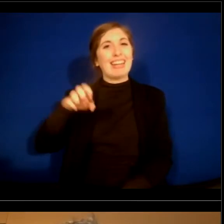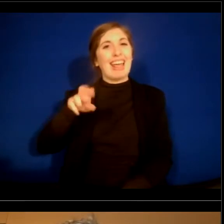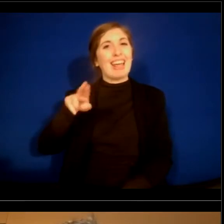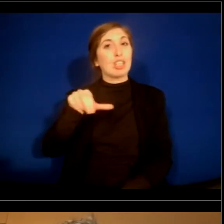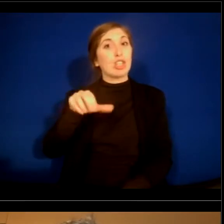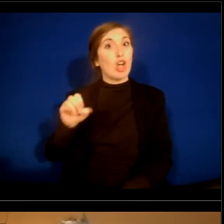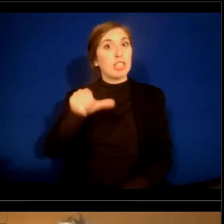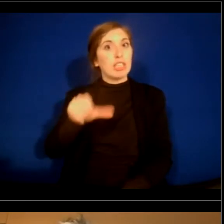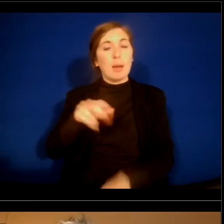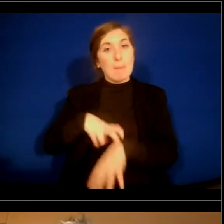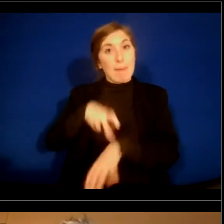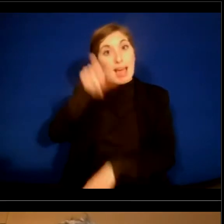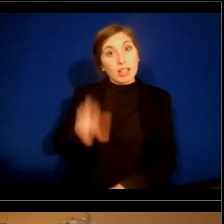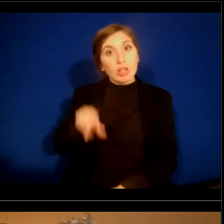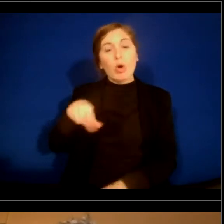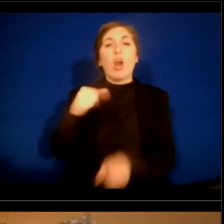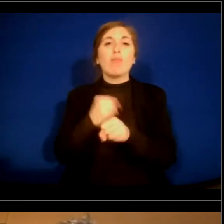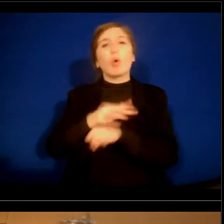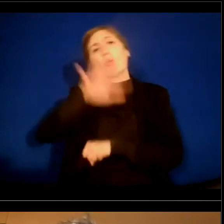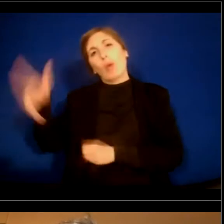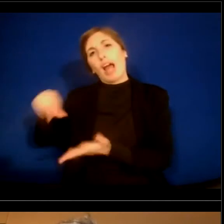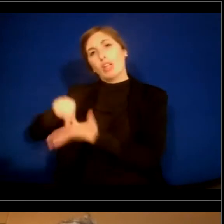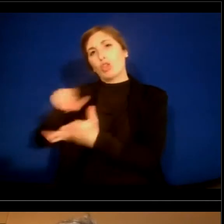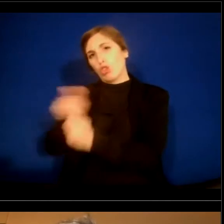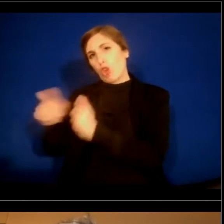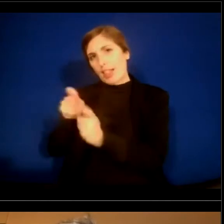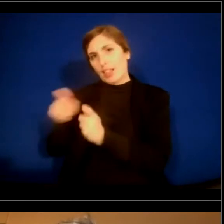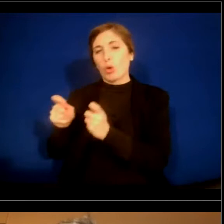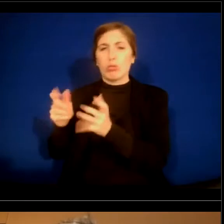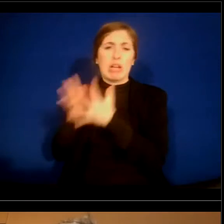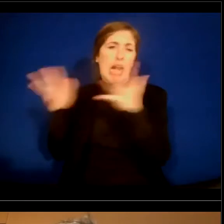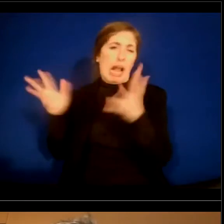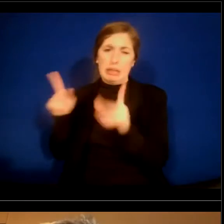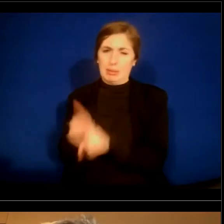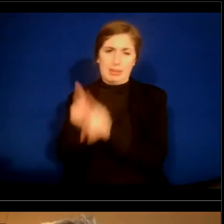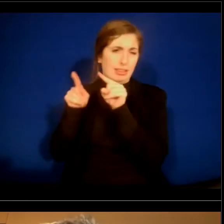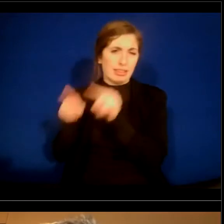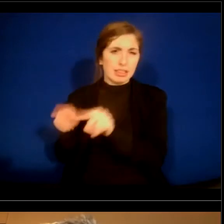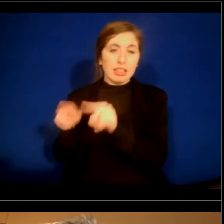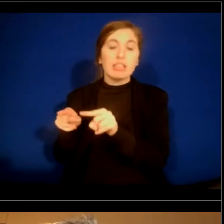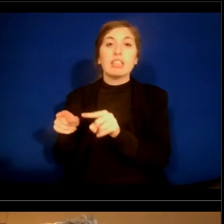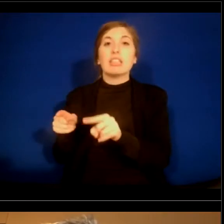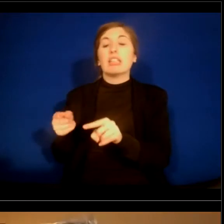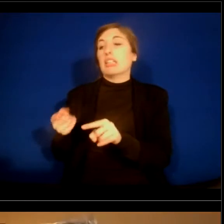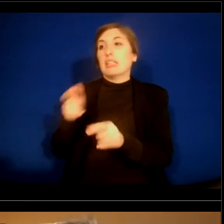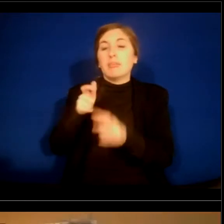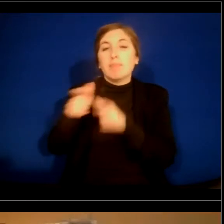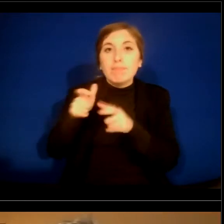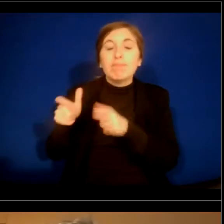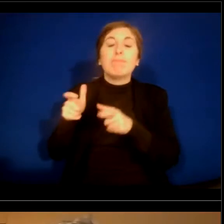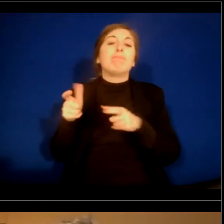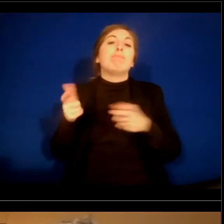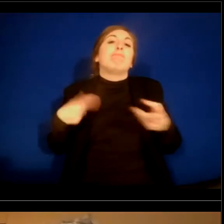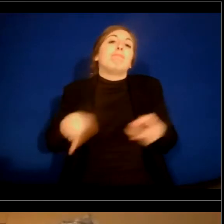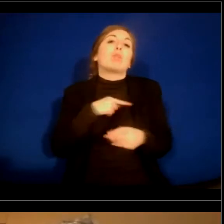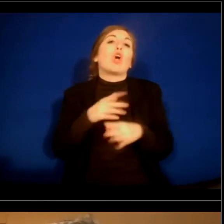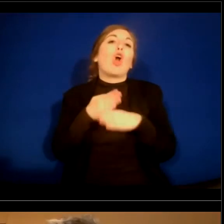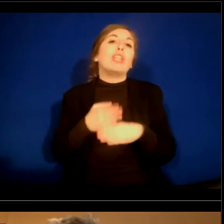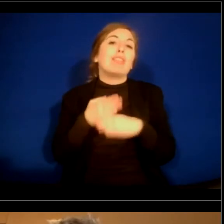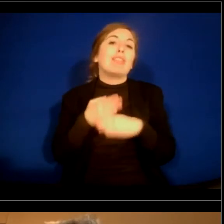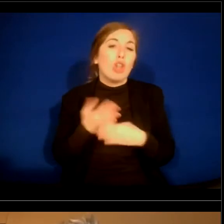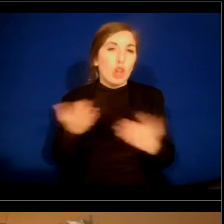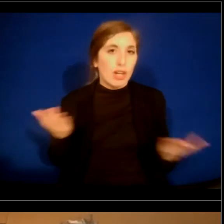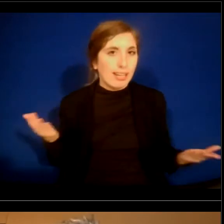centro altrettanto grande, insomma, e stiamo condividendo, insomma, condividendo